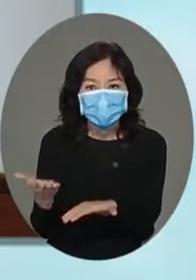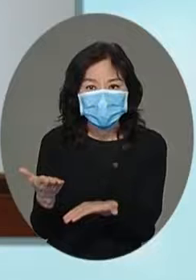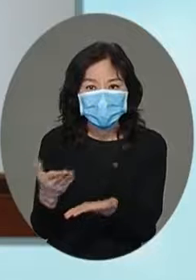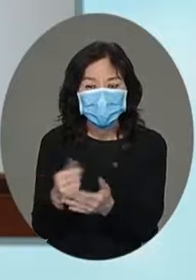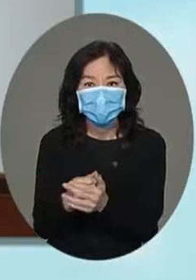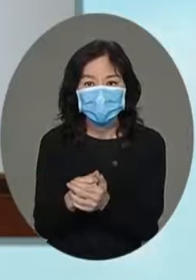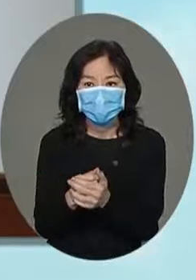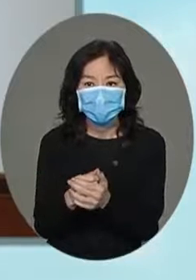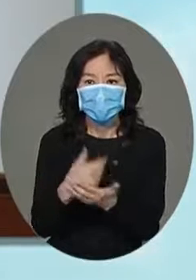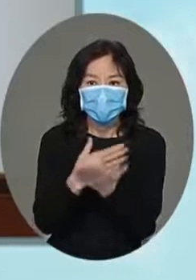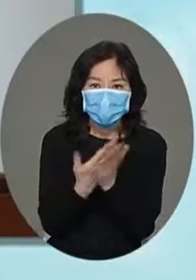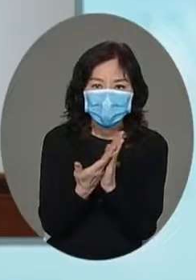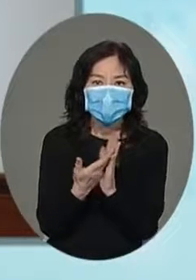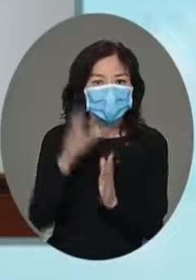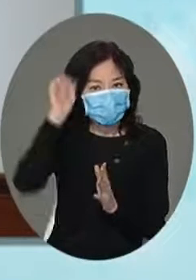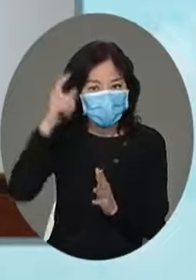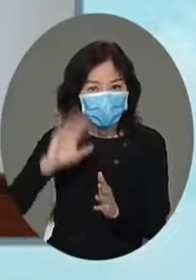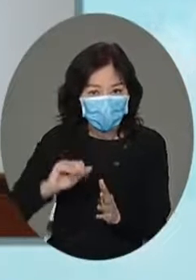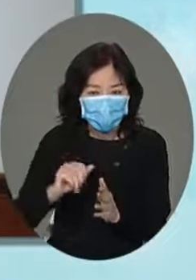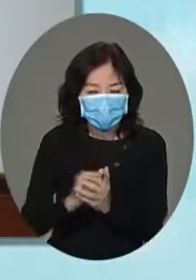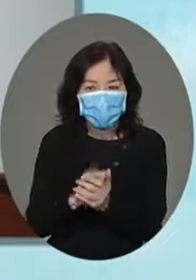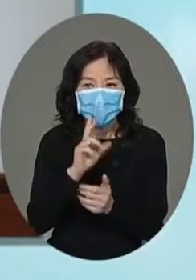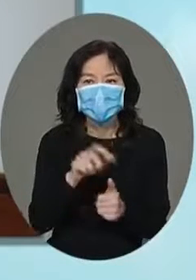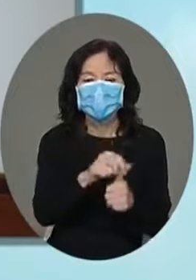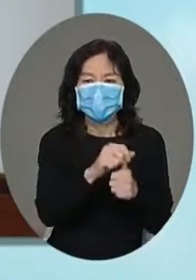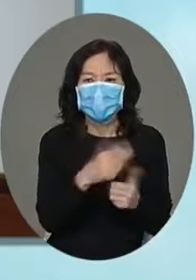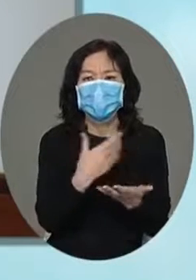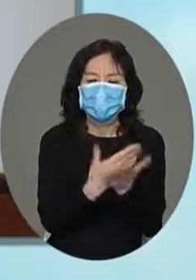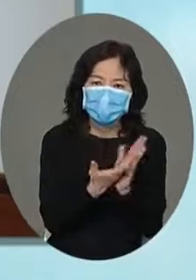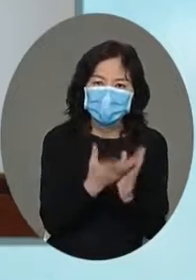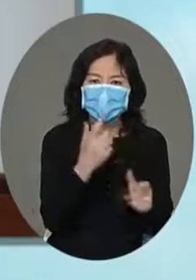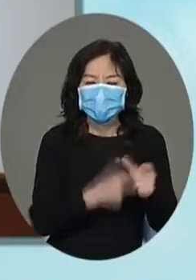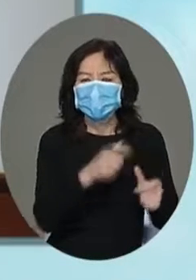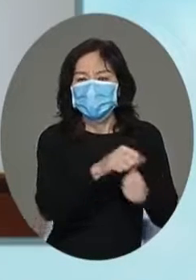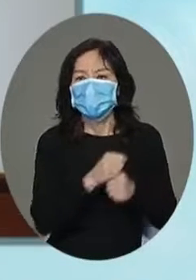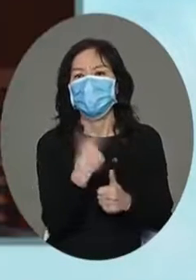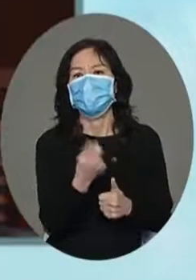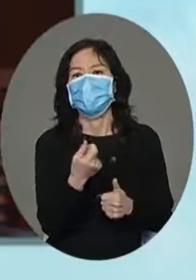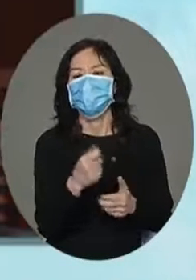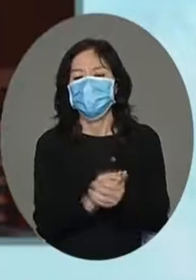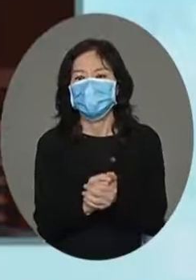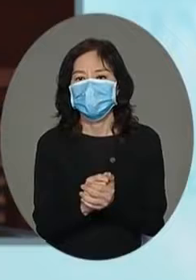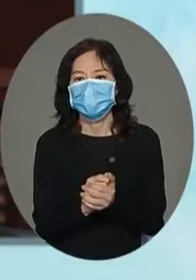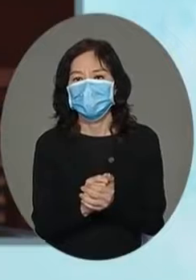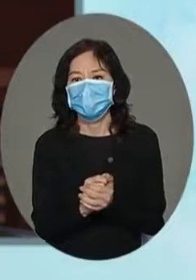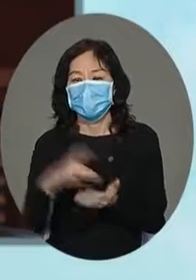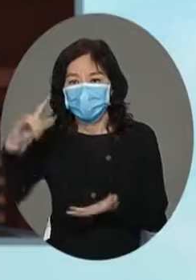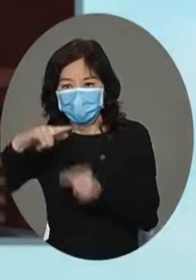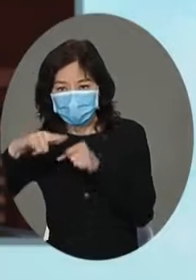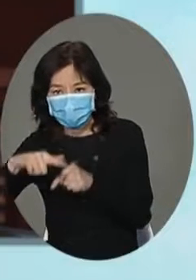有各種的方法去扣押你的資產，不是更方便嗎？ 可指示航